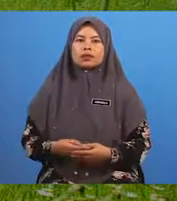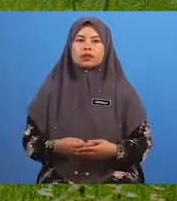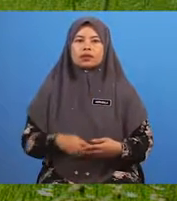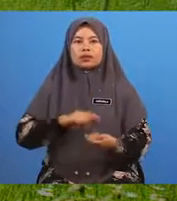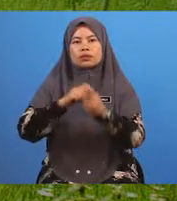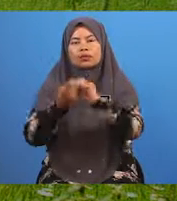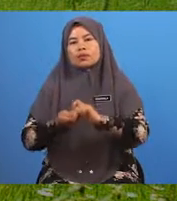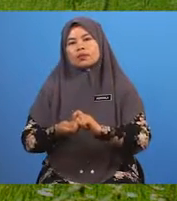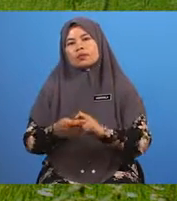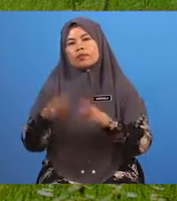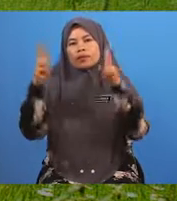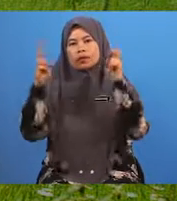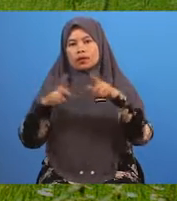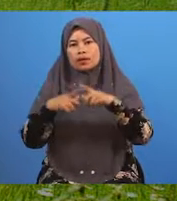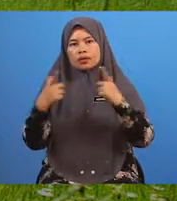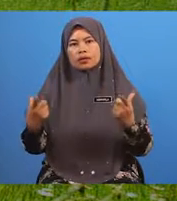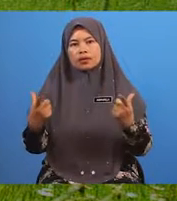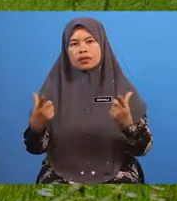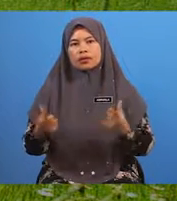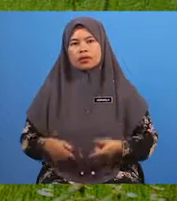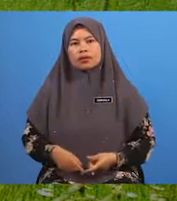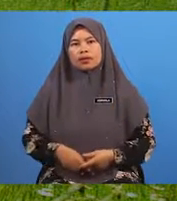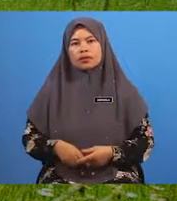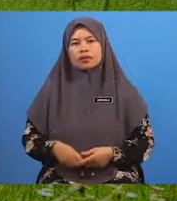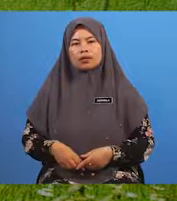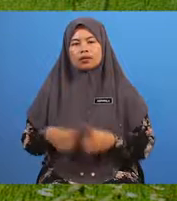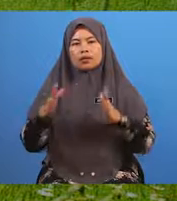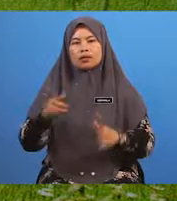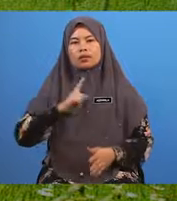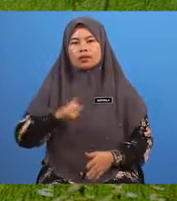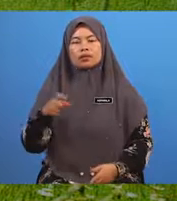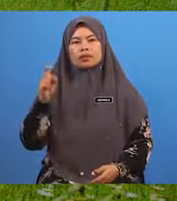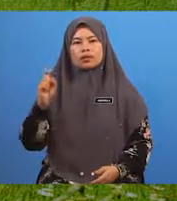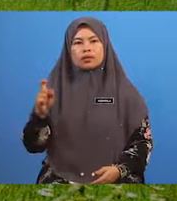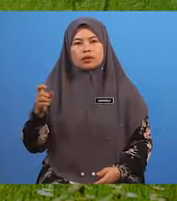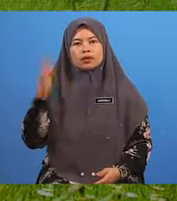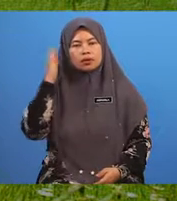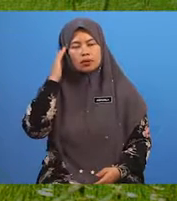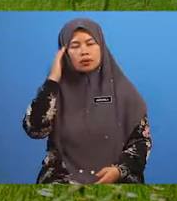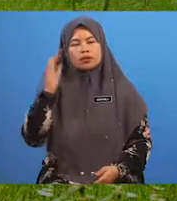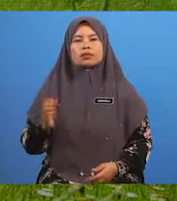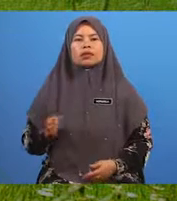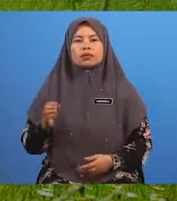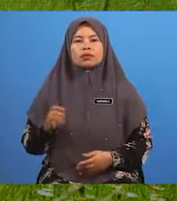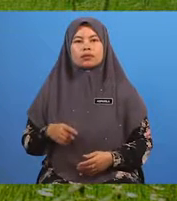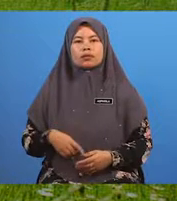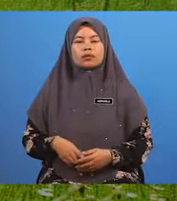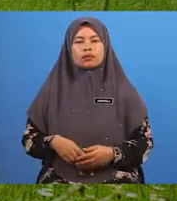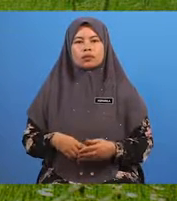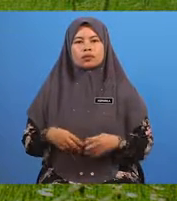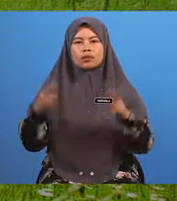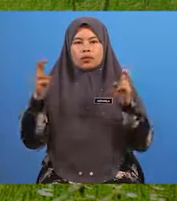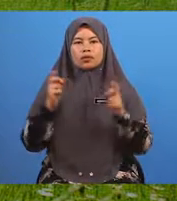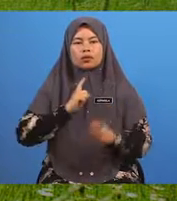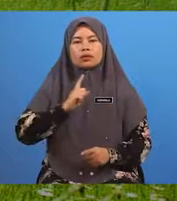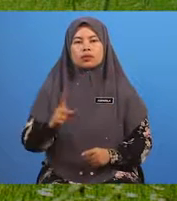seterusnya. Murid-murid, sebagai umat Islam, kita hendaklah mengetahui hukum sesuatu perkara melalui perspektif Islam terlebih